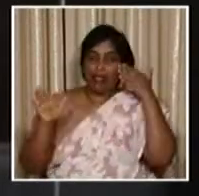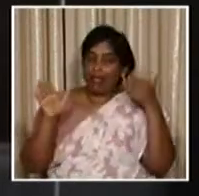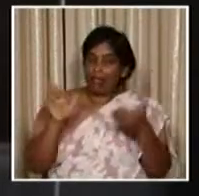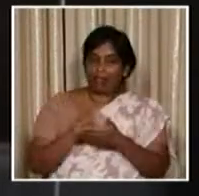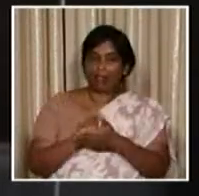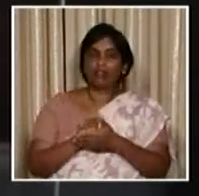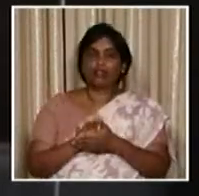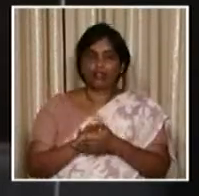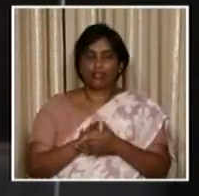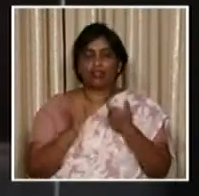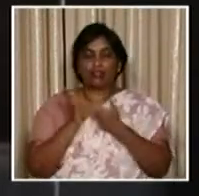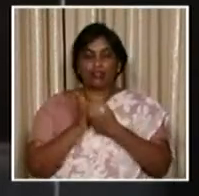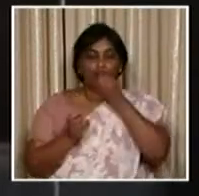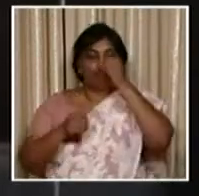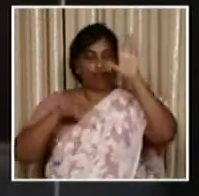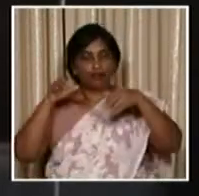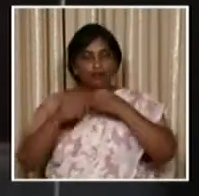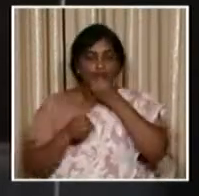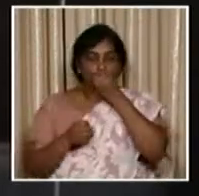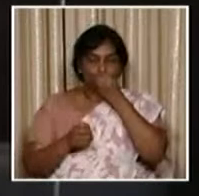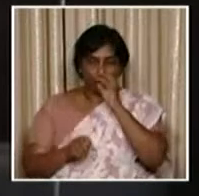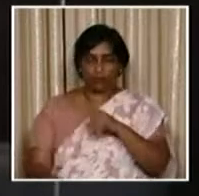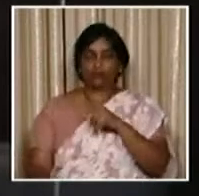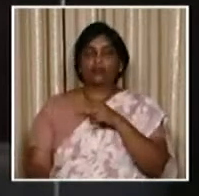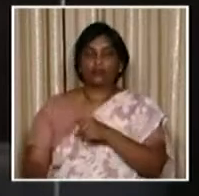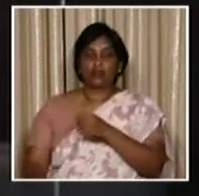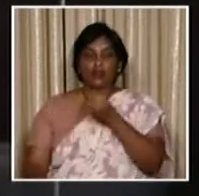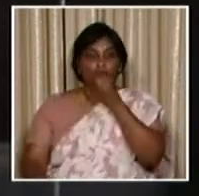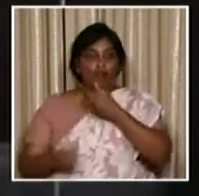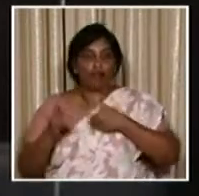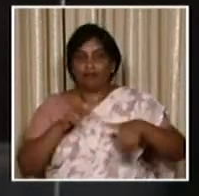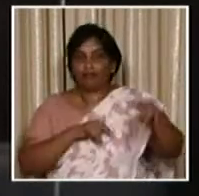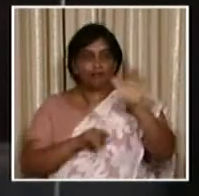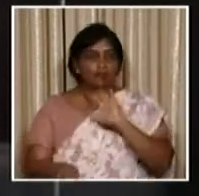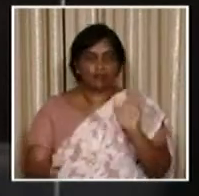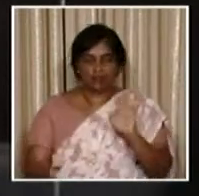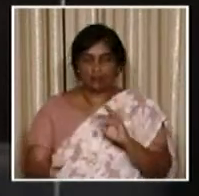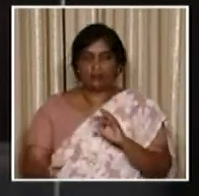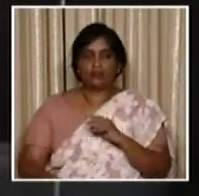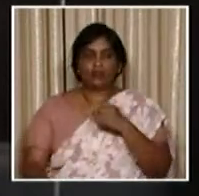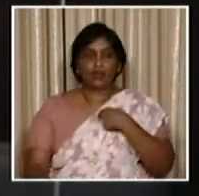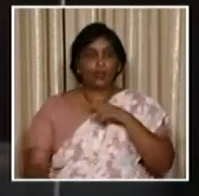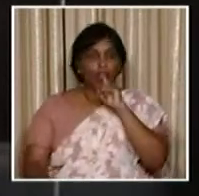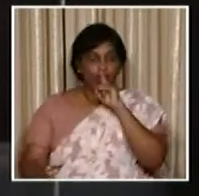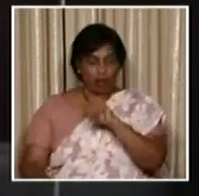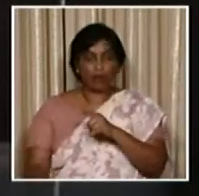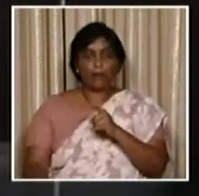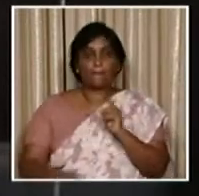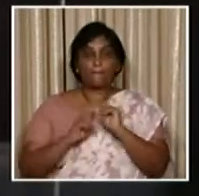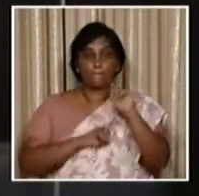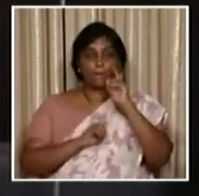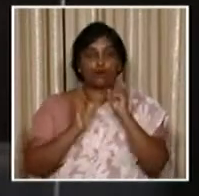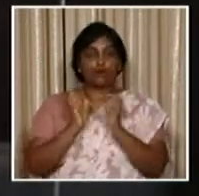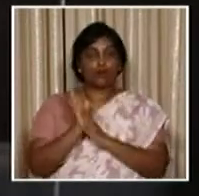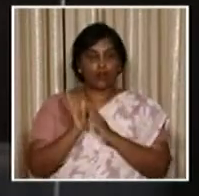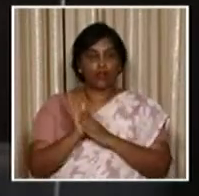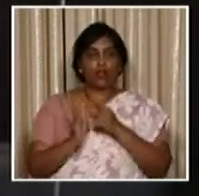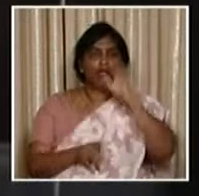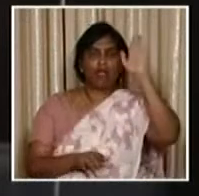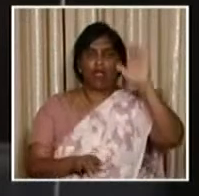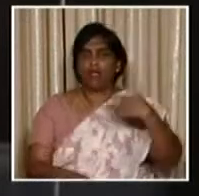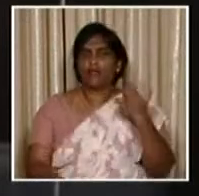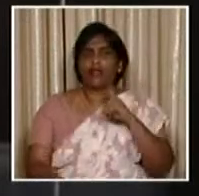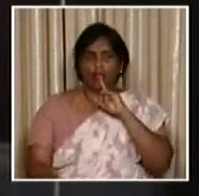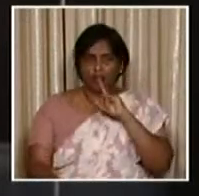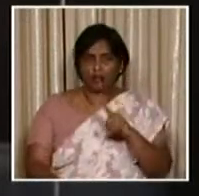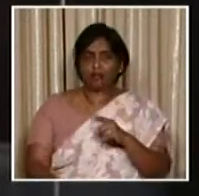රිංගගෙන කාමරේට කෑම ගෙන්නගෙන කාලක් තියෙන්නේ. කාමරේකවත් එළියට ඇවිල්ලා නැහැ. මම ඇහුවාම පාර්ලිමේන්තු කාරක සභාවේදී ඇයි ආවේ නැත්තේ